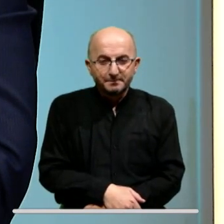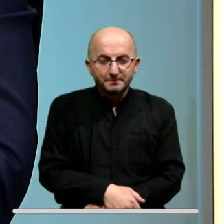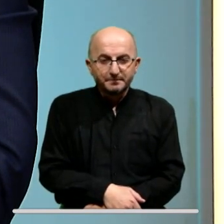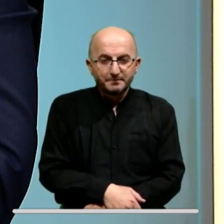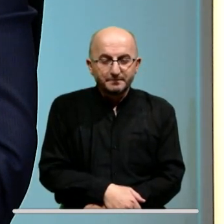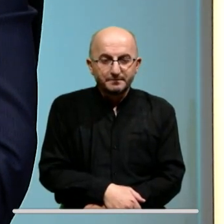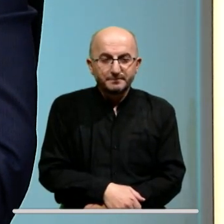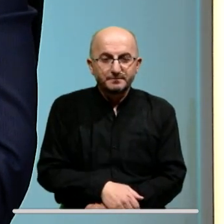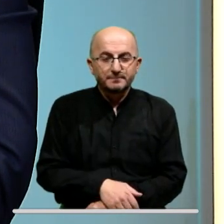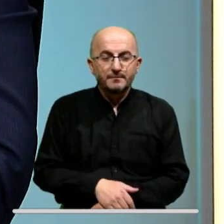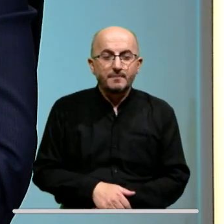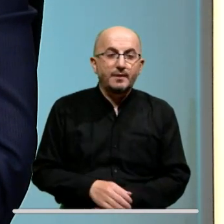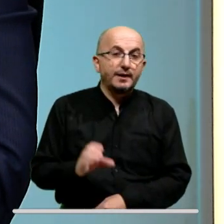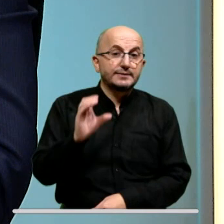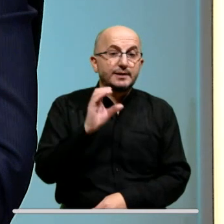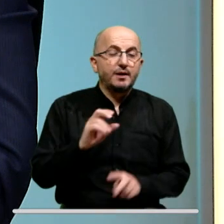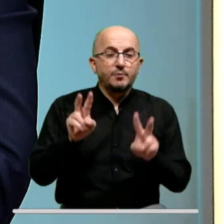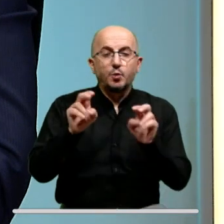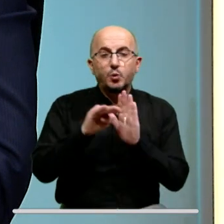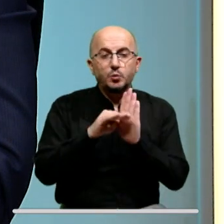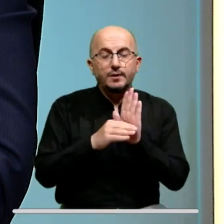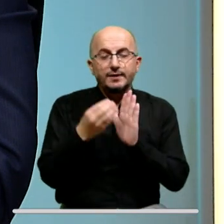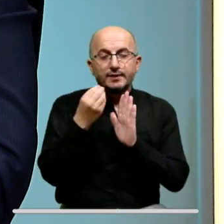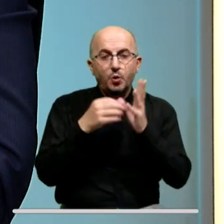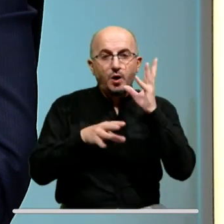fıkhi meseleleri iyi öğrenmeleri, bilmeleri gerekiyor.